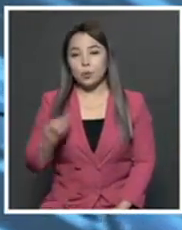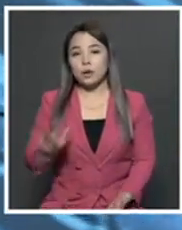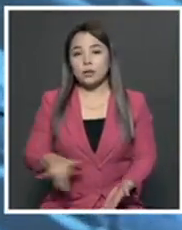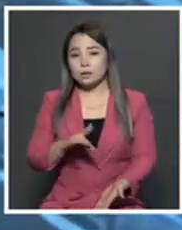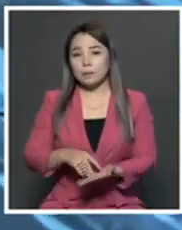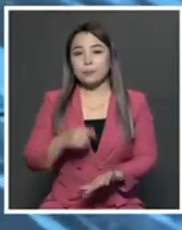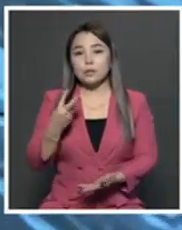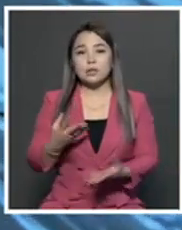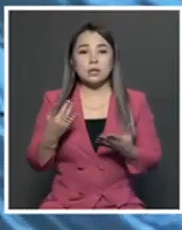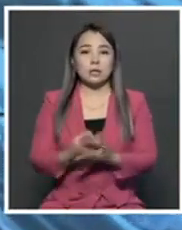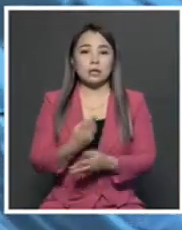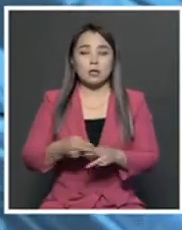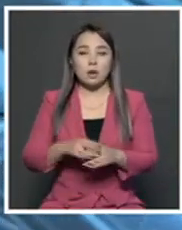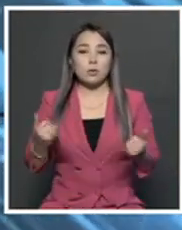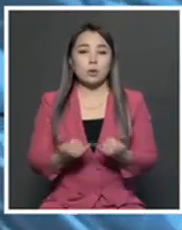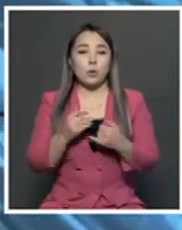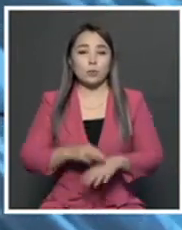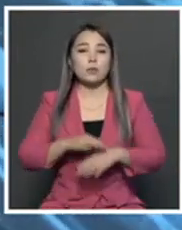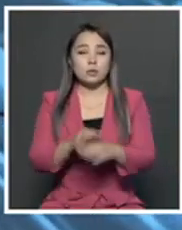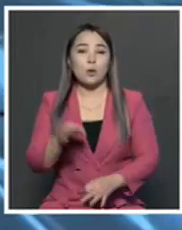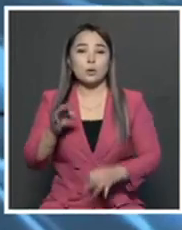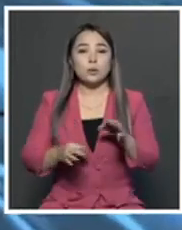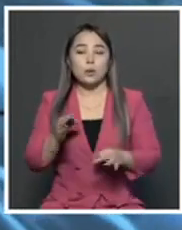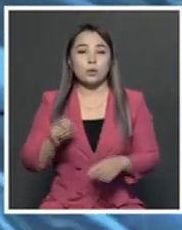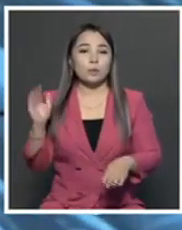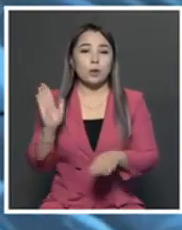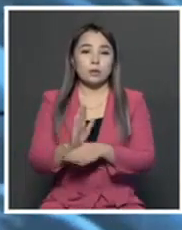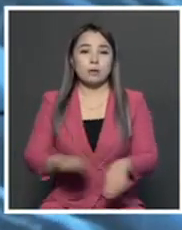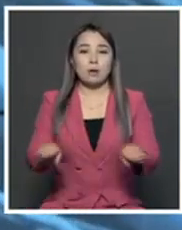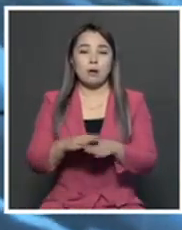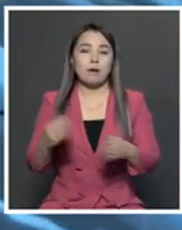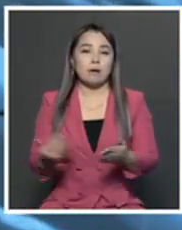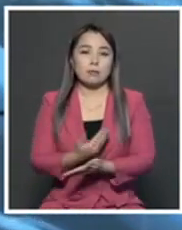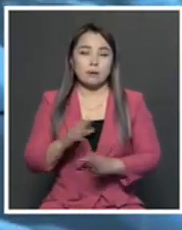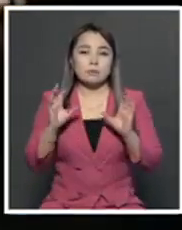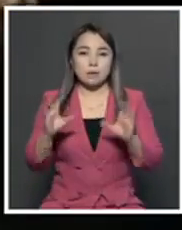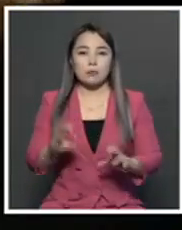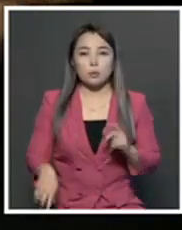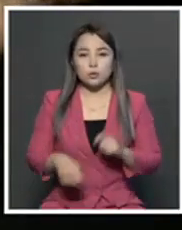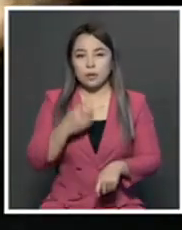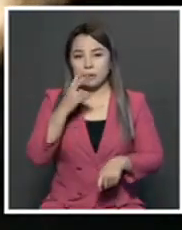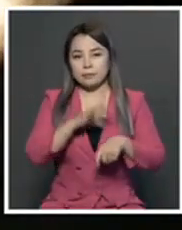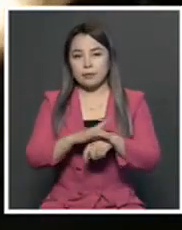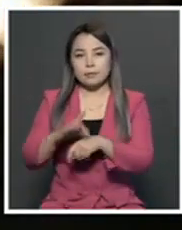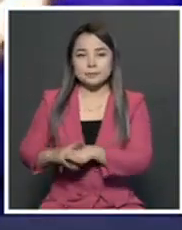Орал қаласында бірнеше рет той өткізіп, сот үкімімен жабылған дәмхана қайта заң бұзды.